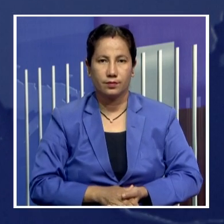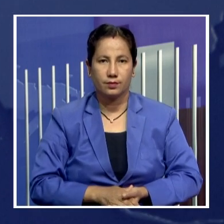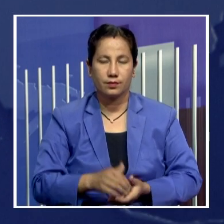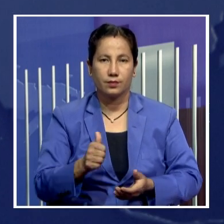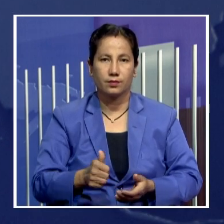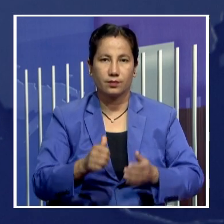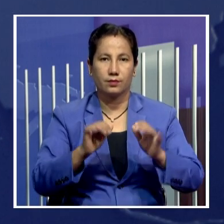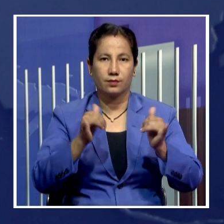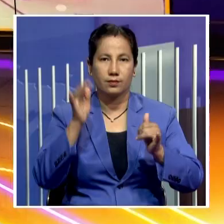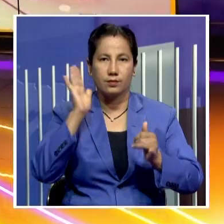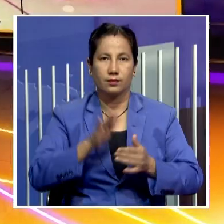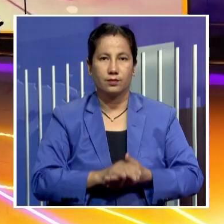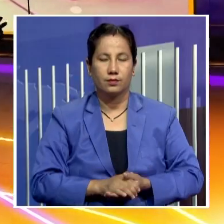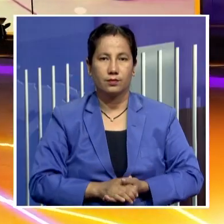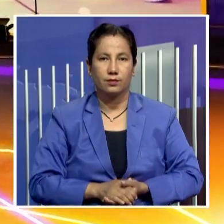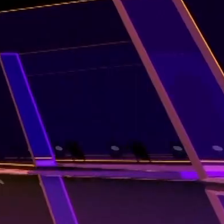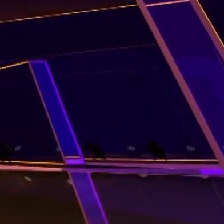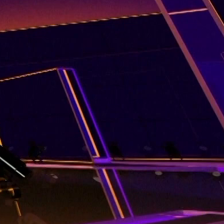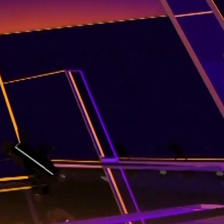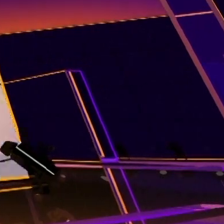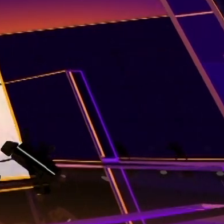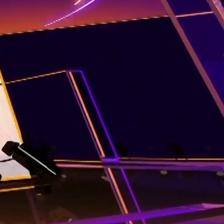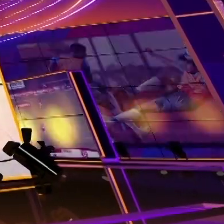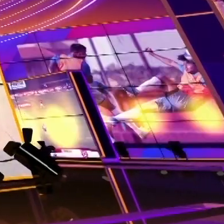अब खेलकुद समाचार।